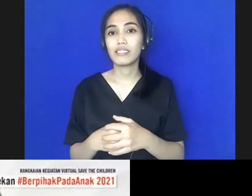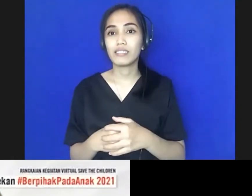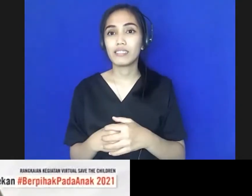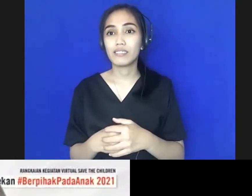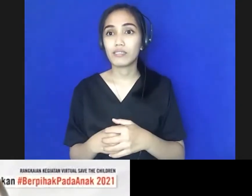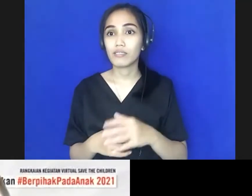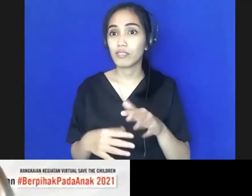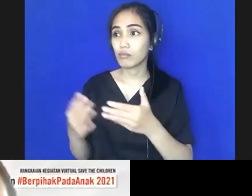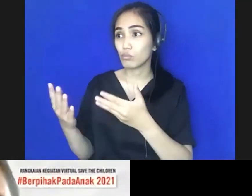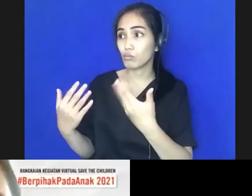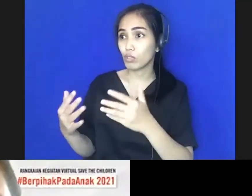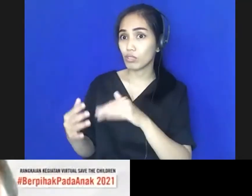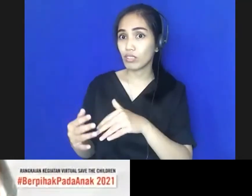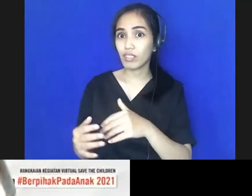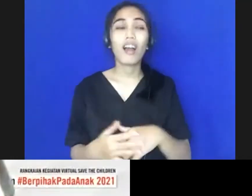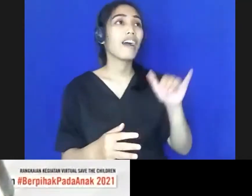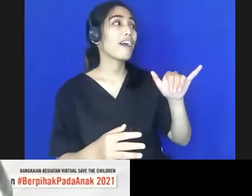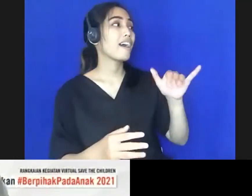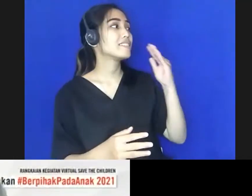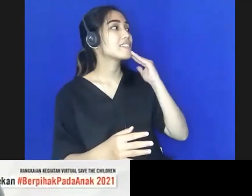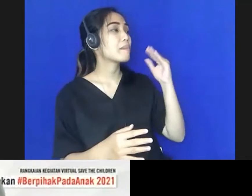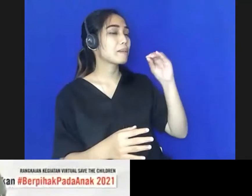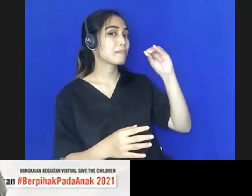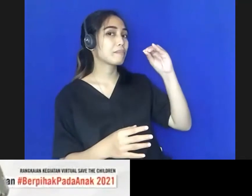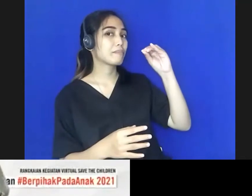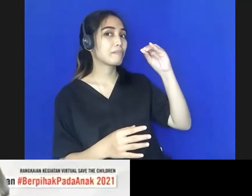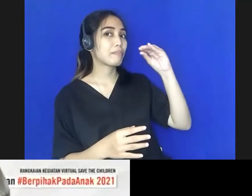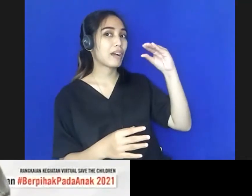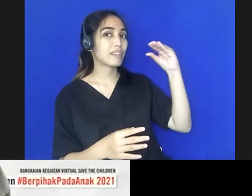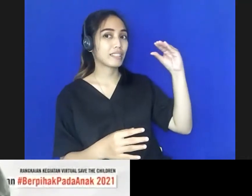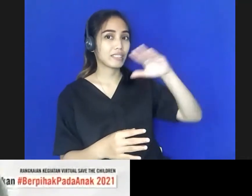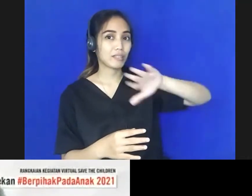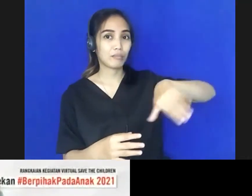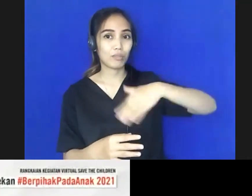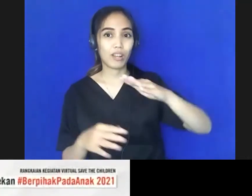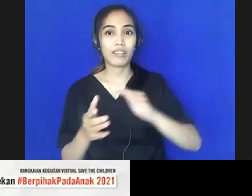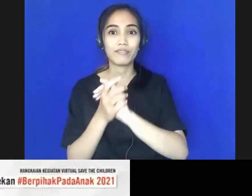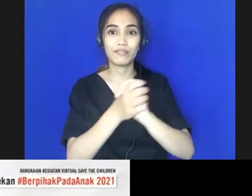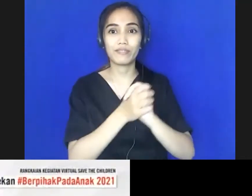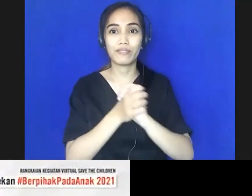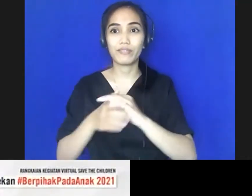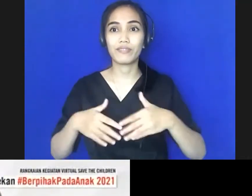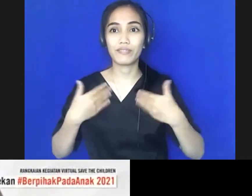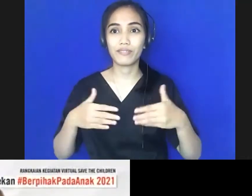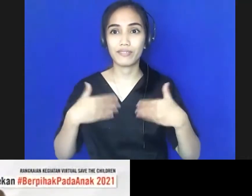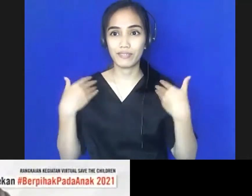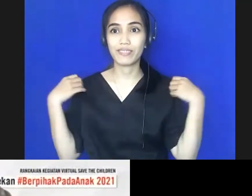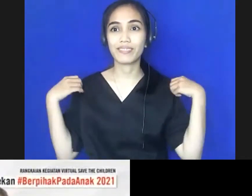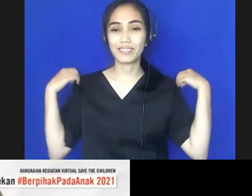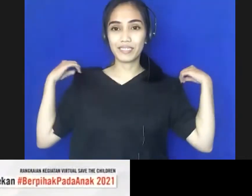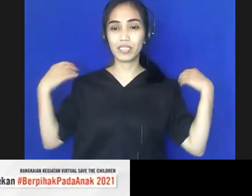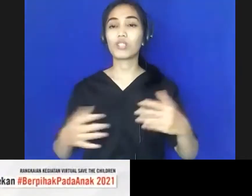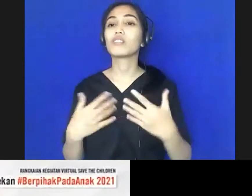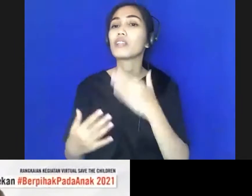us? Selamat pagi semua. Sejahtera pagi, bagi kita semua. Ya, selamat pagi Ibu,